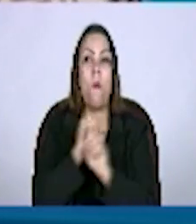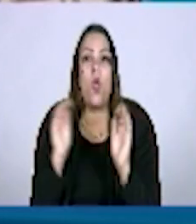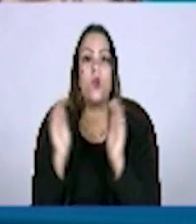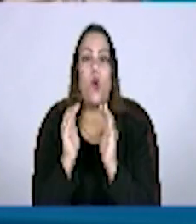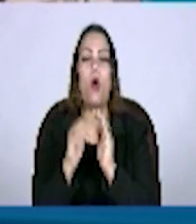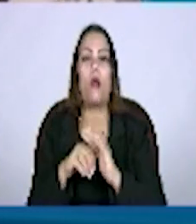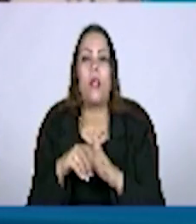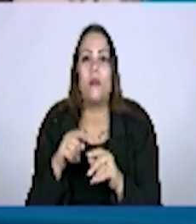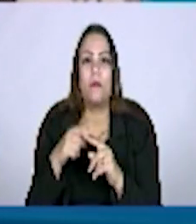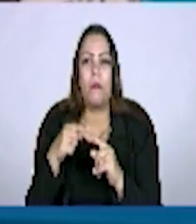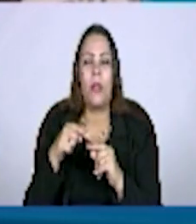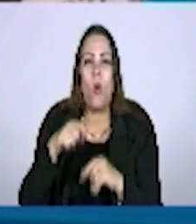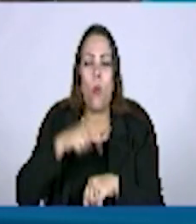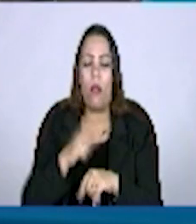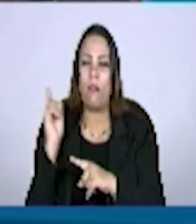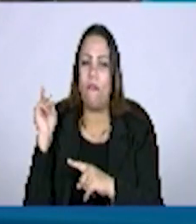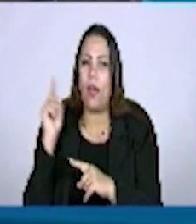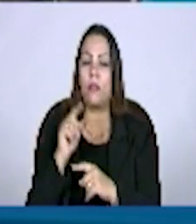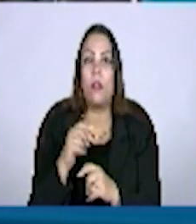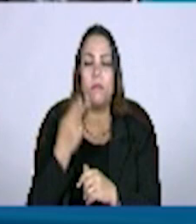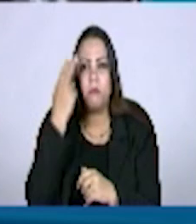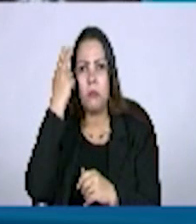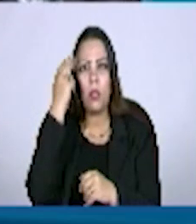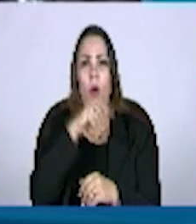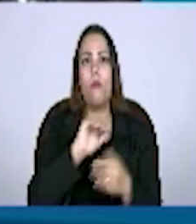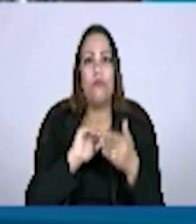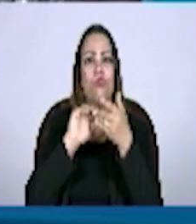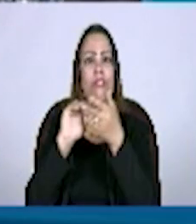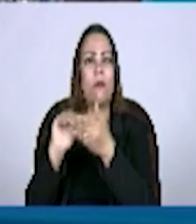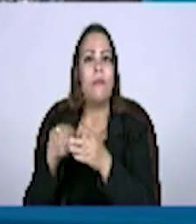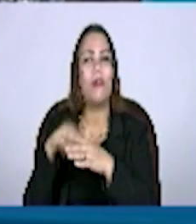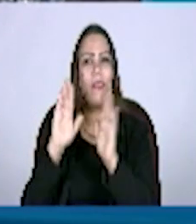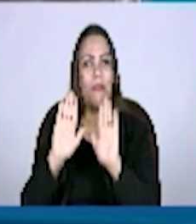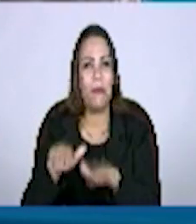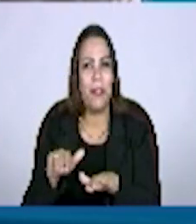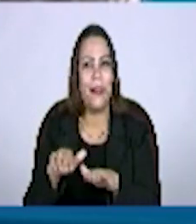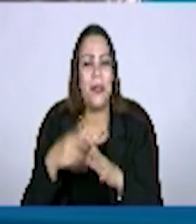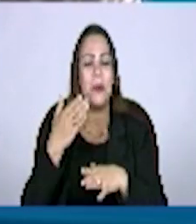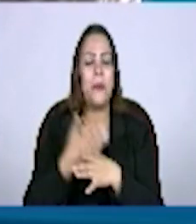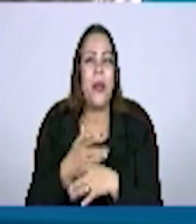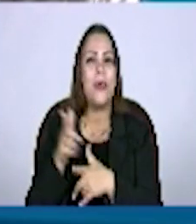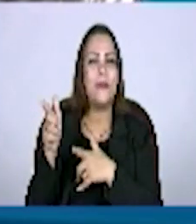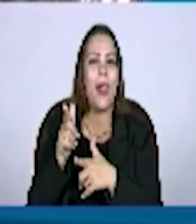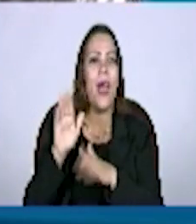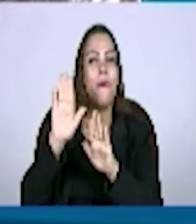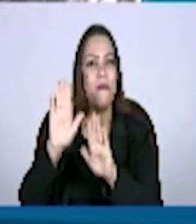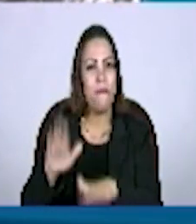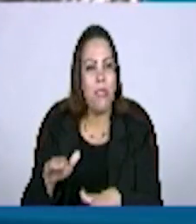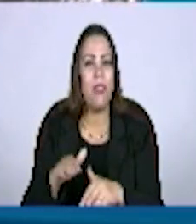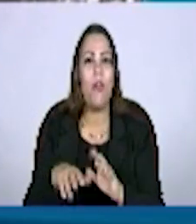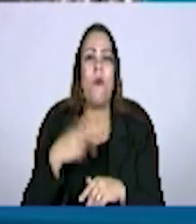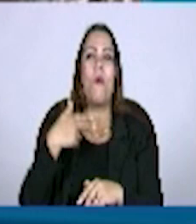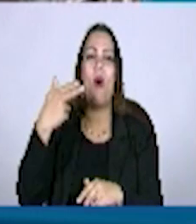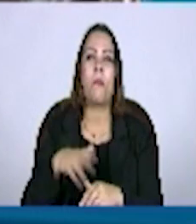صغيره القطر خلال الفتره الماضيه يعني المساعدات موجوده واله السلاح